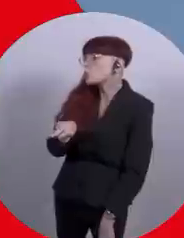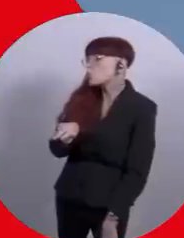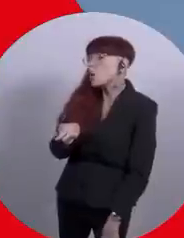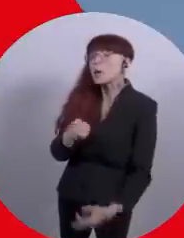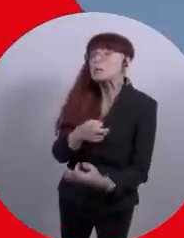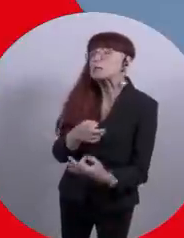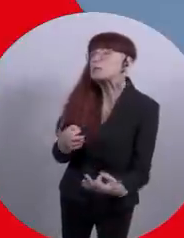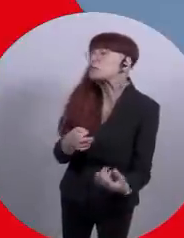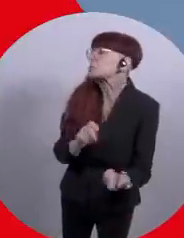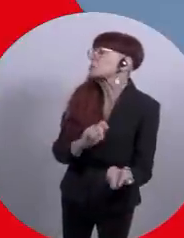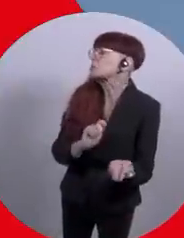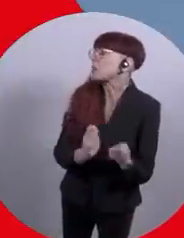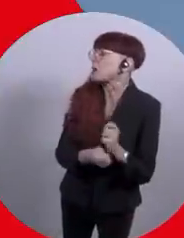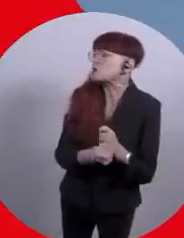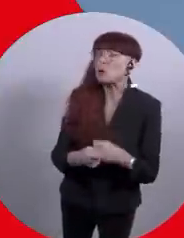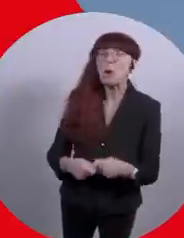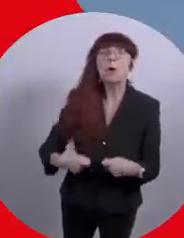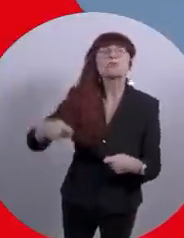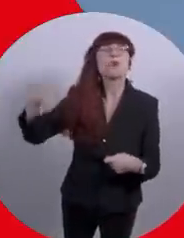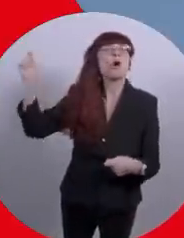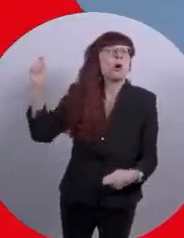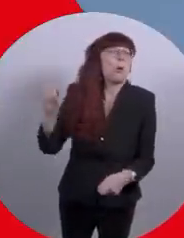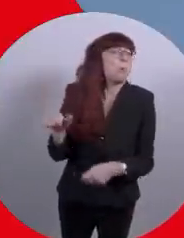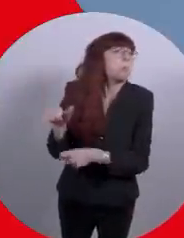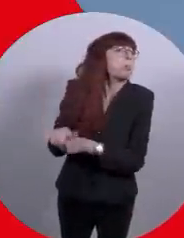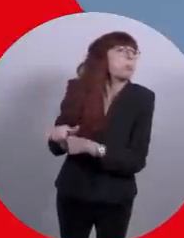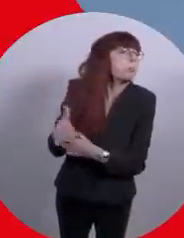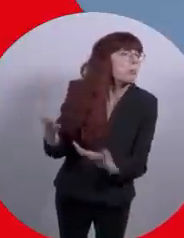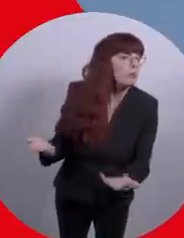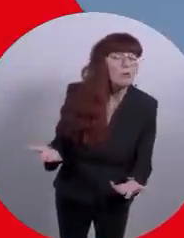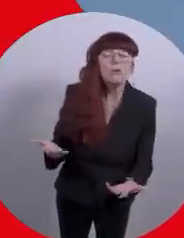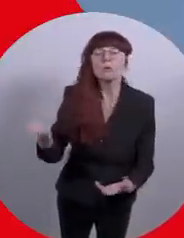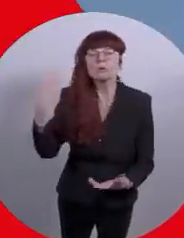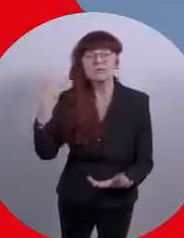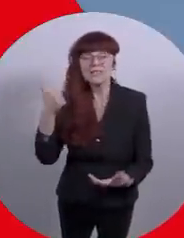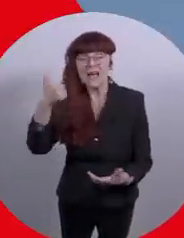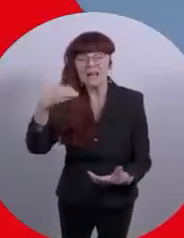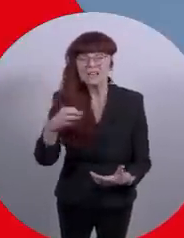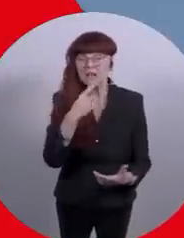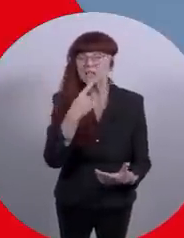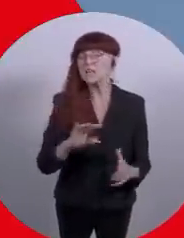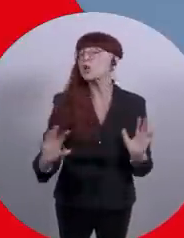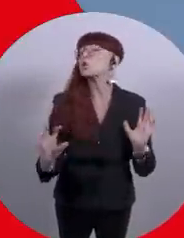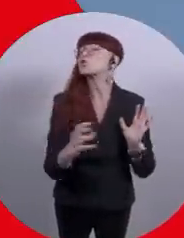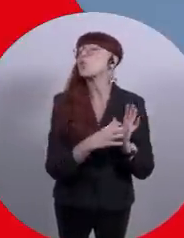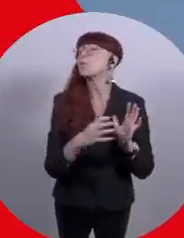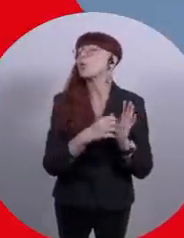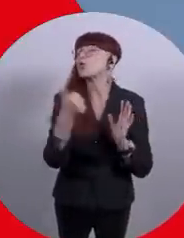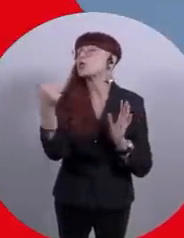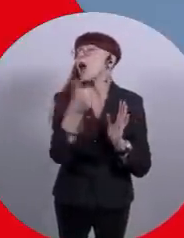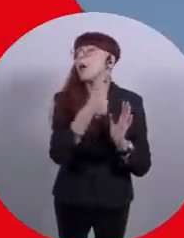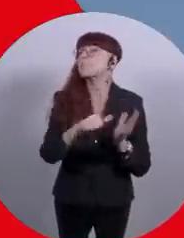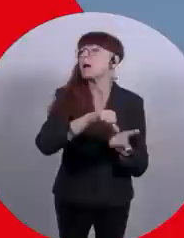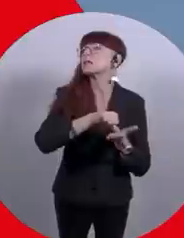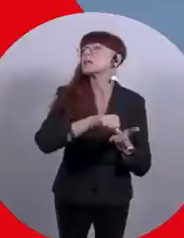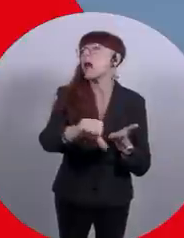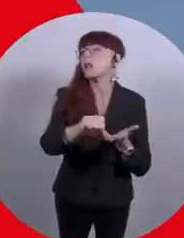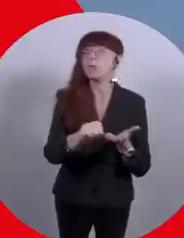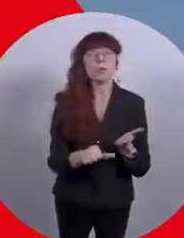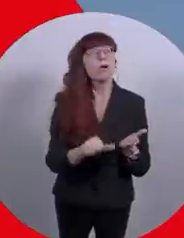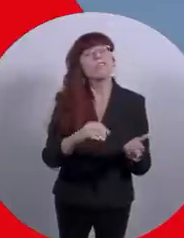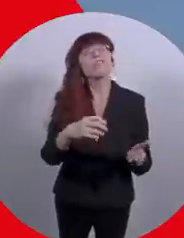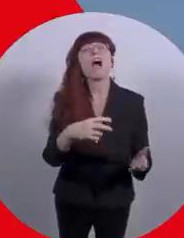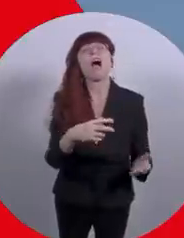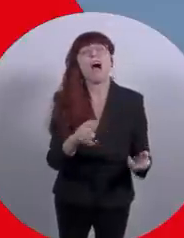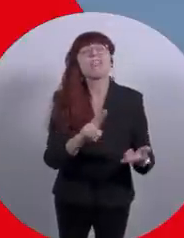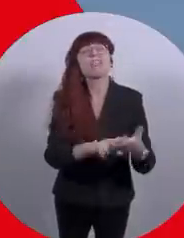eigentlich die Teuerung negiert und wie es vorher gesagt habe unser einziges Mal eine symbolische Anerkennungsprämie übergeben hat